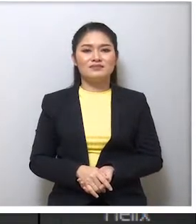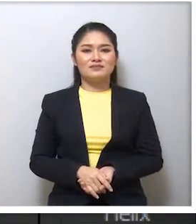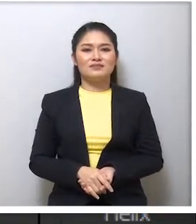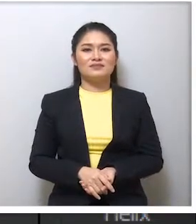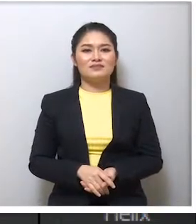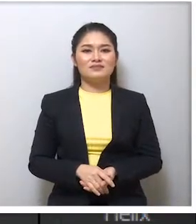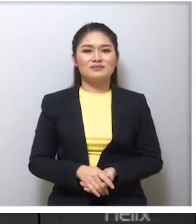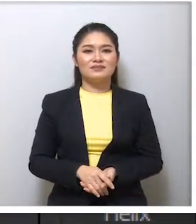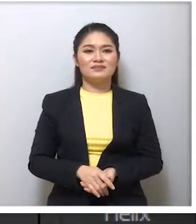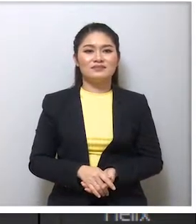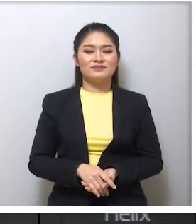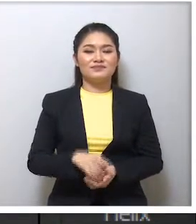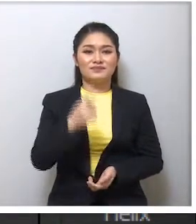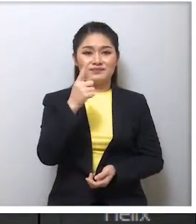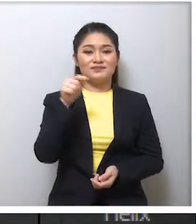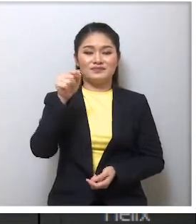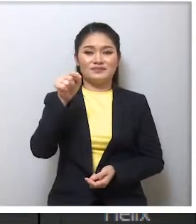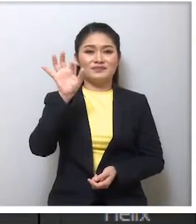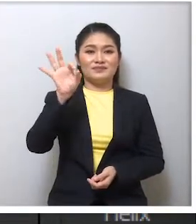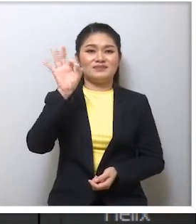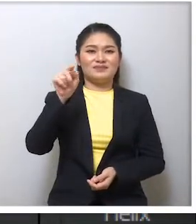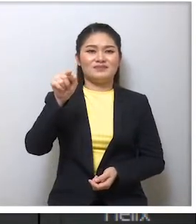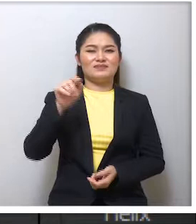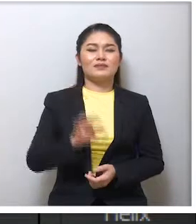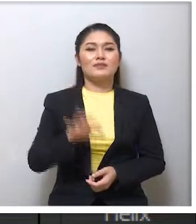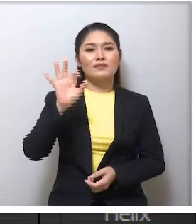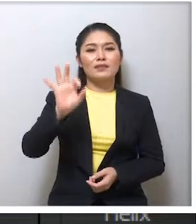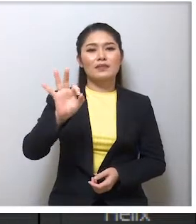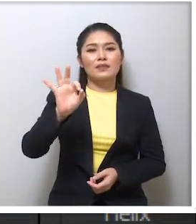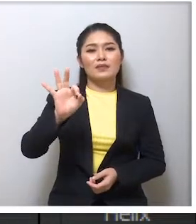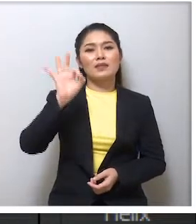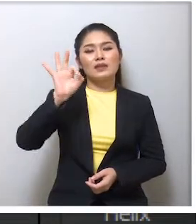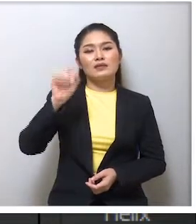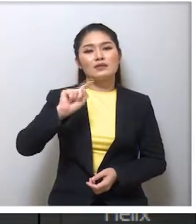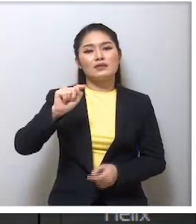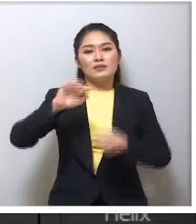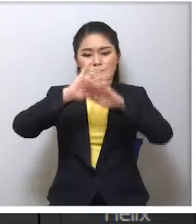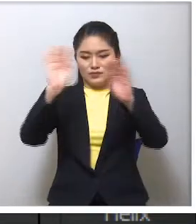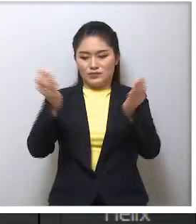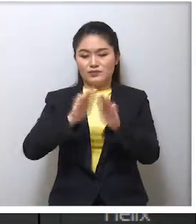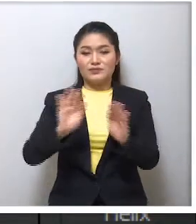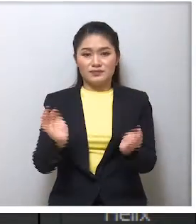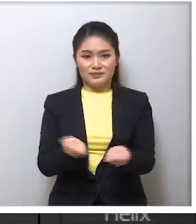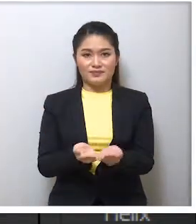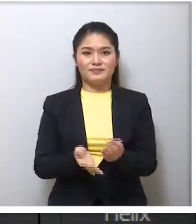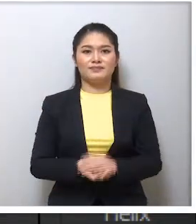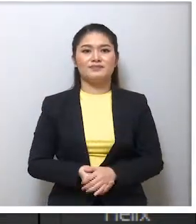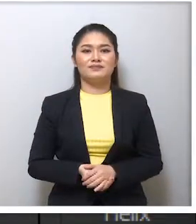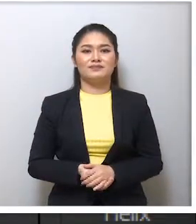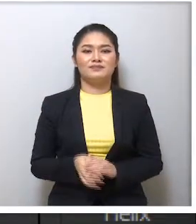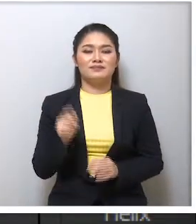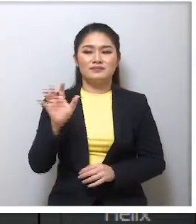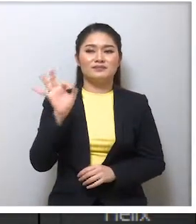Create ก็คือรูปนี้นะครับจากนั้นก็มาเลือกที่เชฟนะครับเลือกตัว